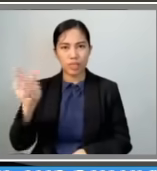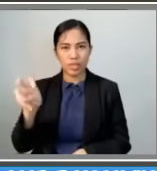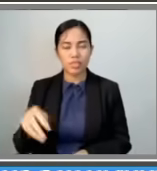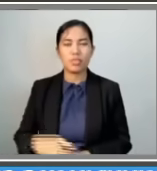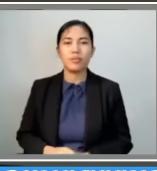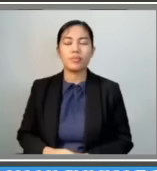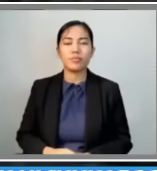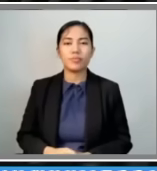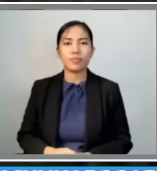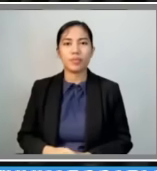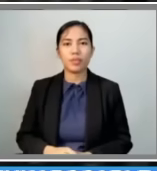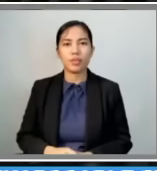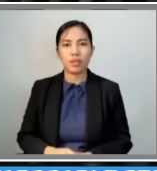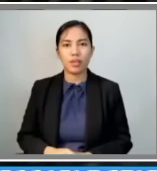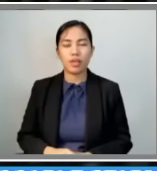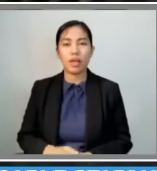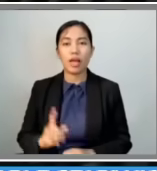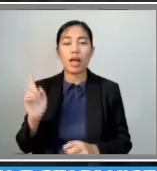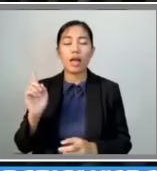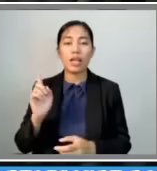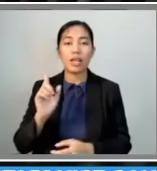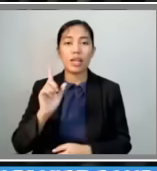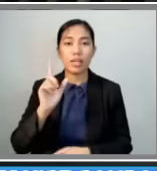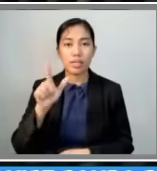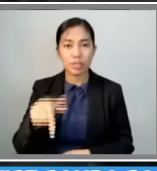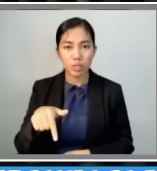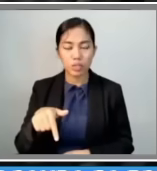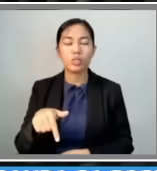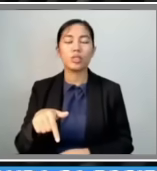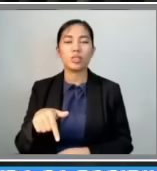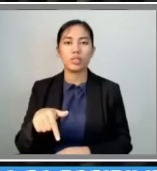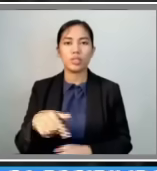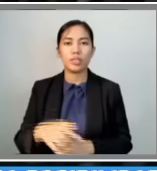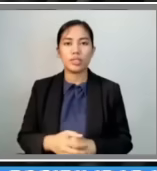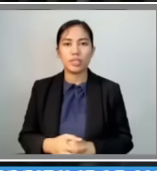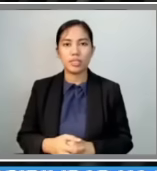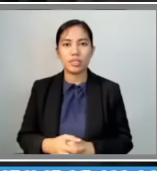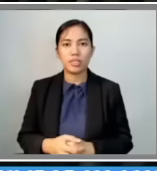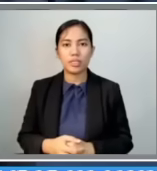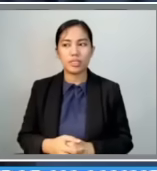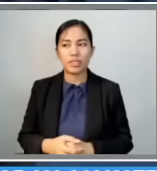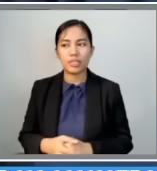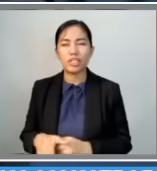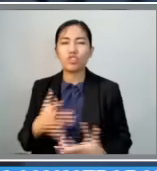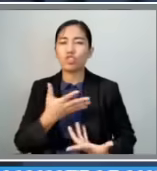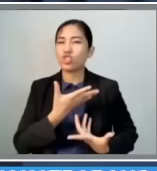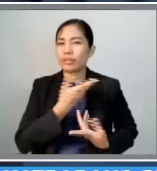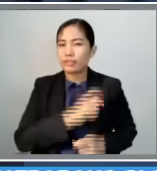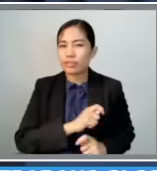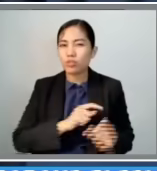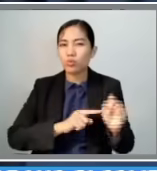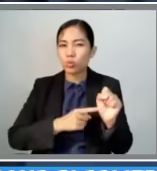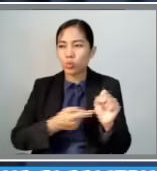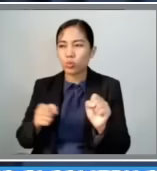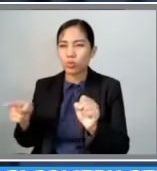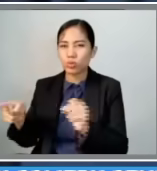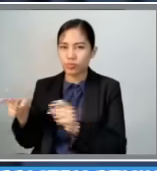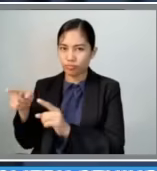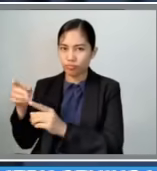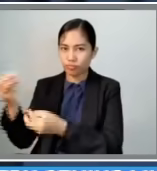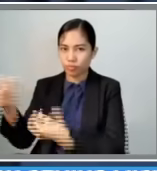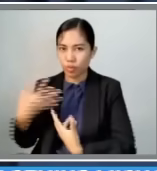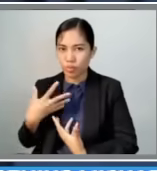Hanggang sa kinumpirma po na rin ng mapagkakatiwala ang source ng GMA Integrated News na hindi na rin daw